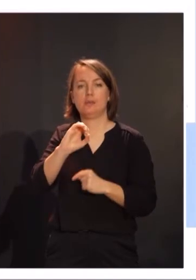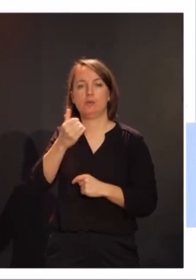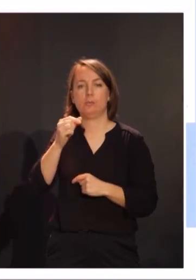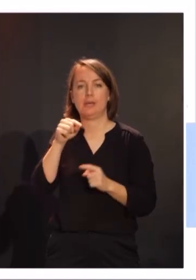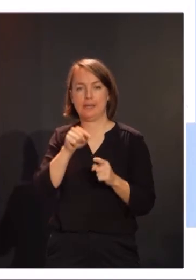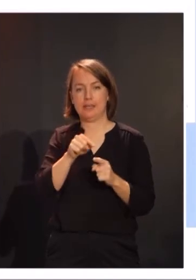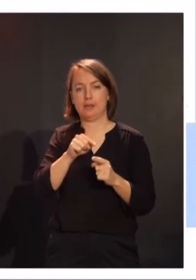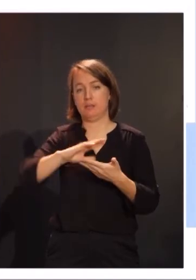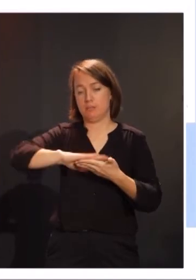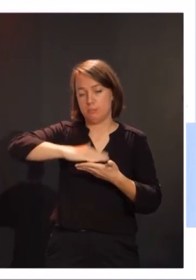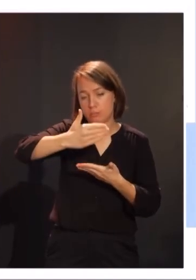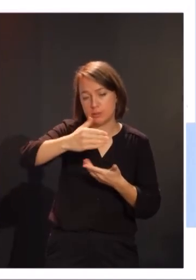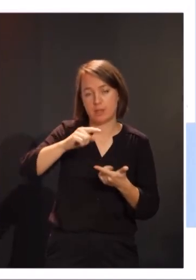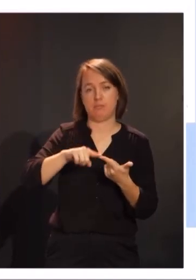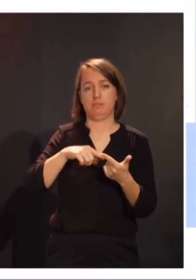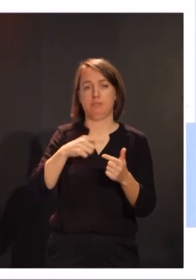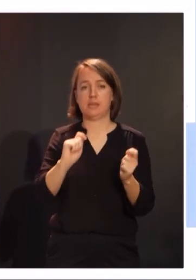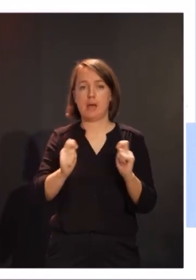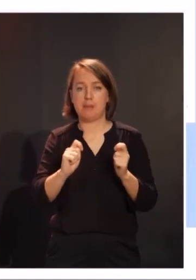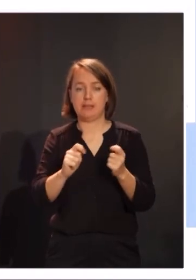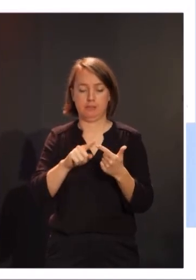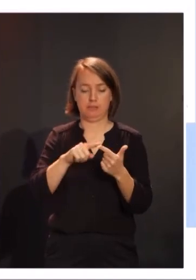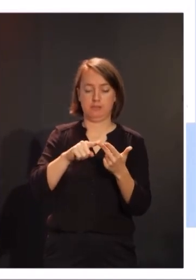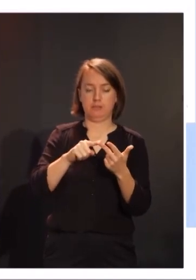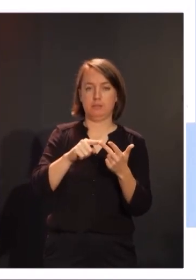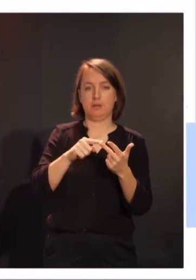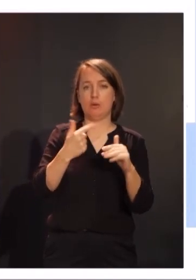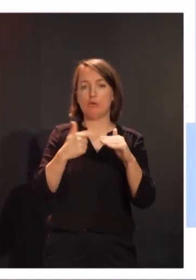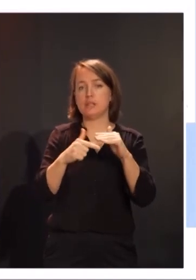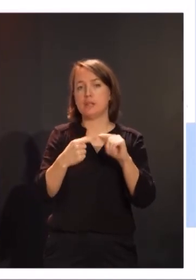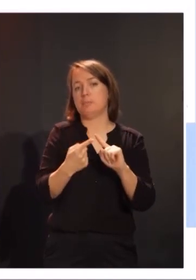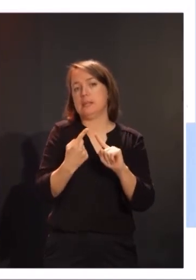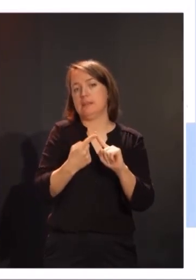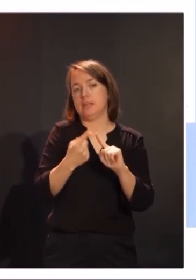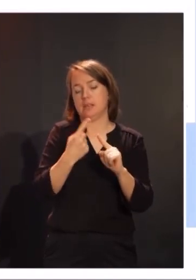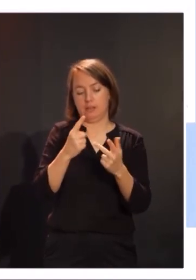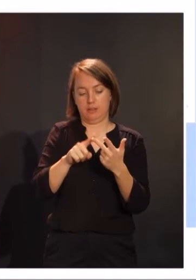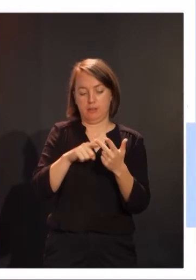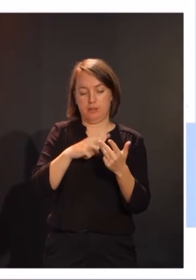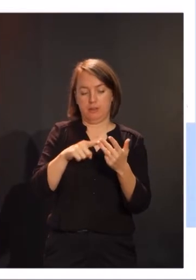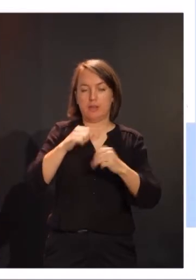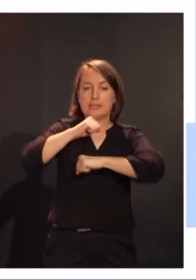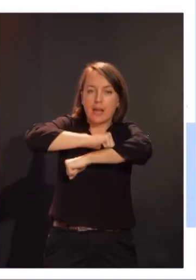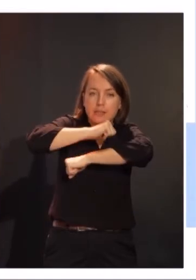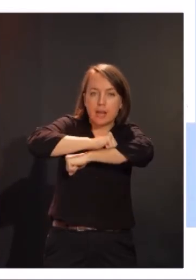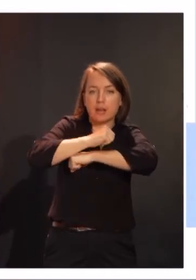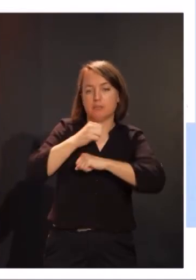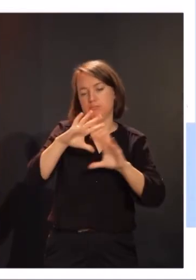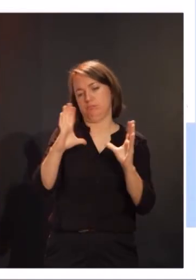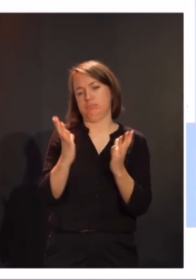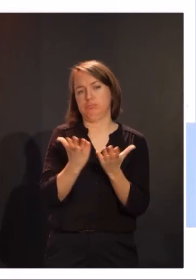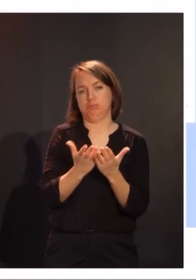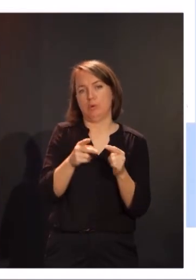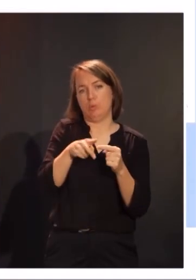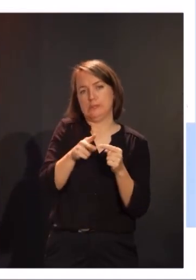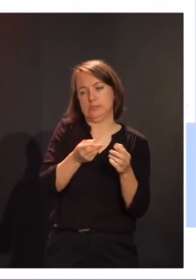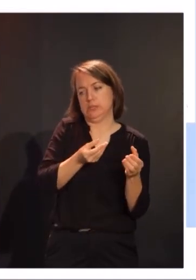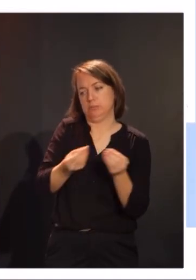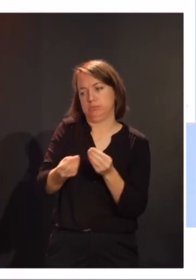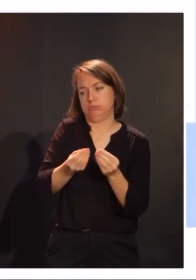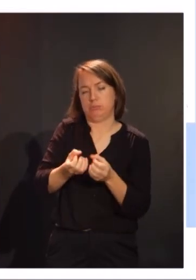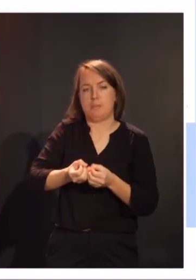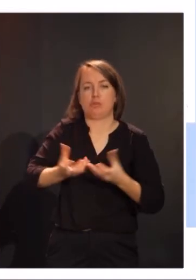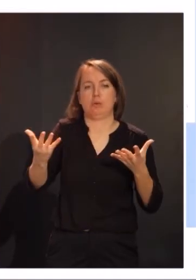PC portables, tablettes, logiciels spécifiques, scanners, voilà. Donc vraiment principalement ce type d'aide technique, même